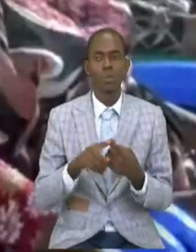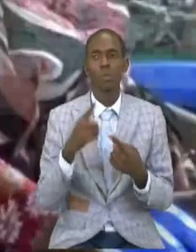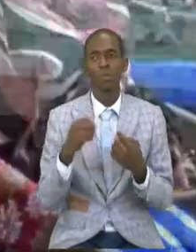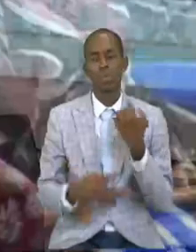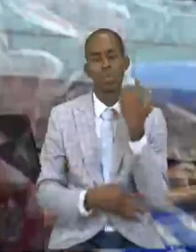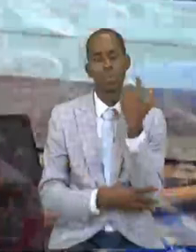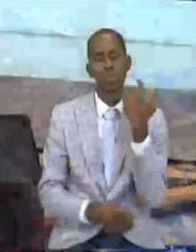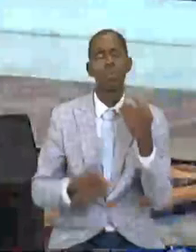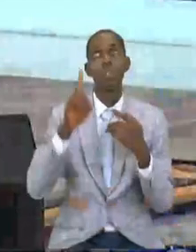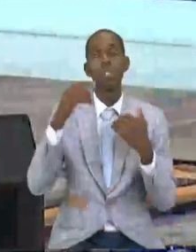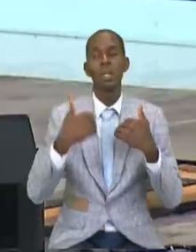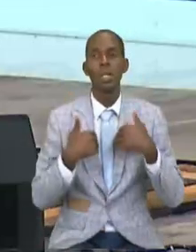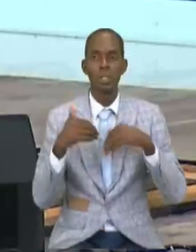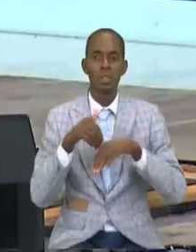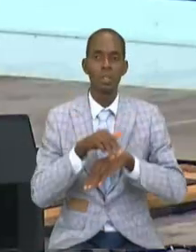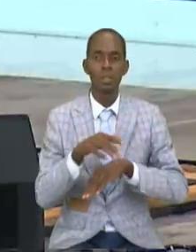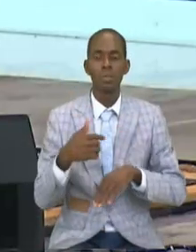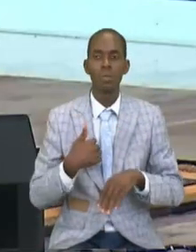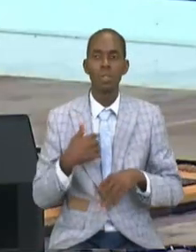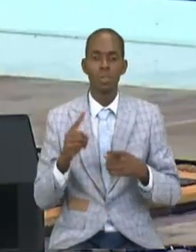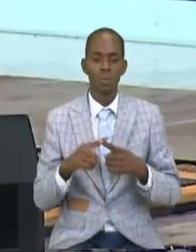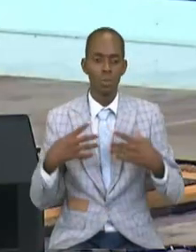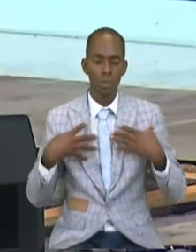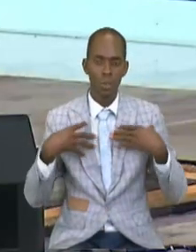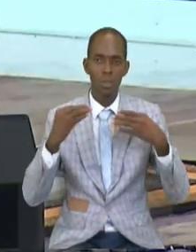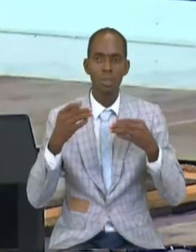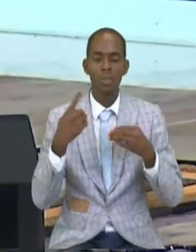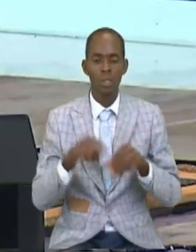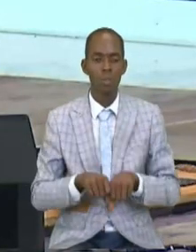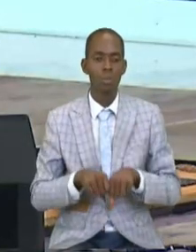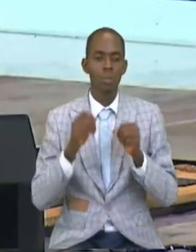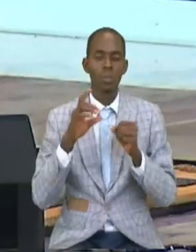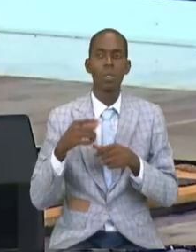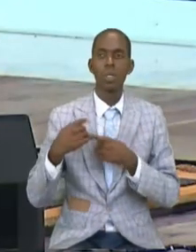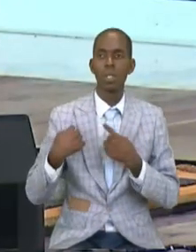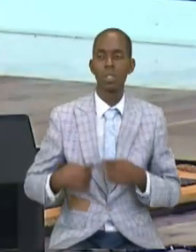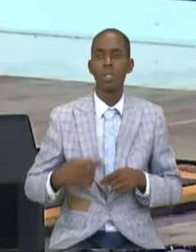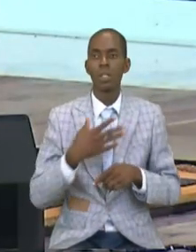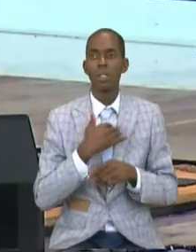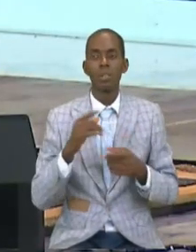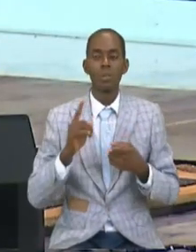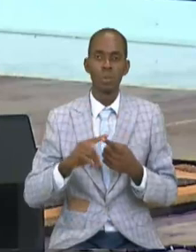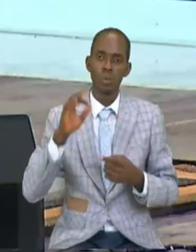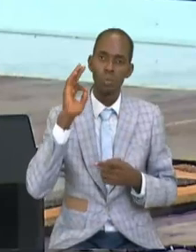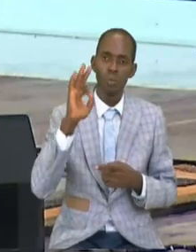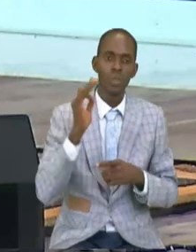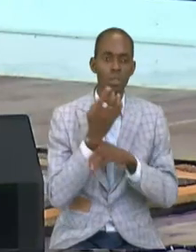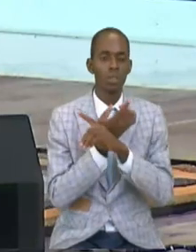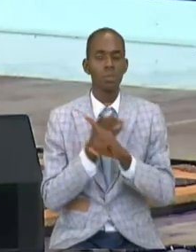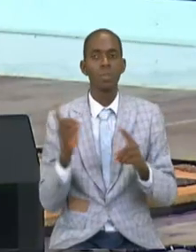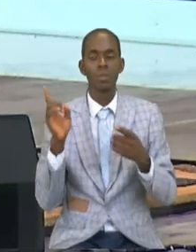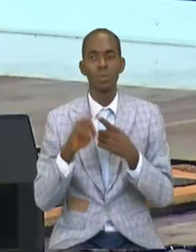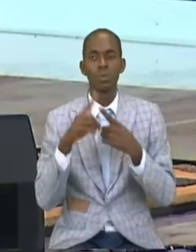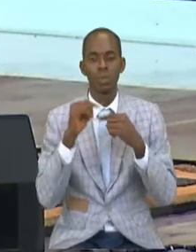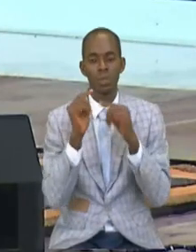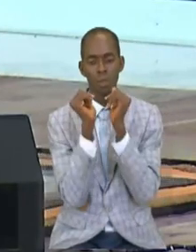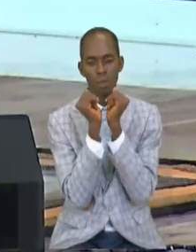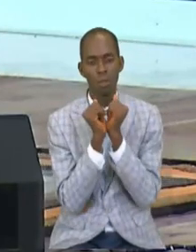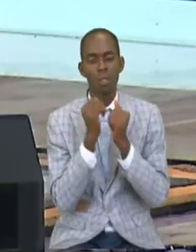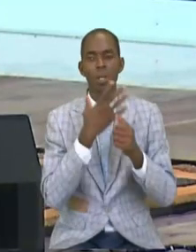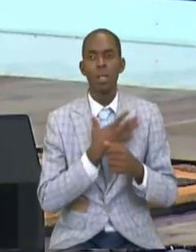bonne nouvelle aux pauvres. Il m'a envoyé pour guérir ceux qui ont le cœur